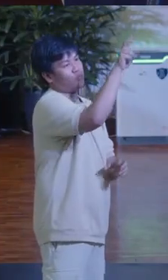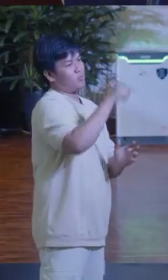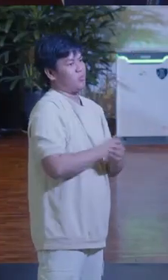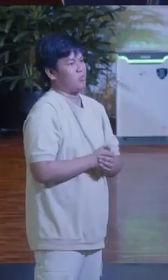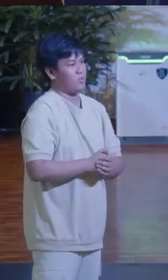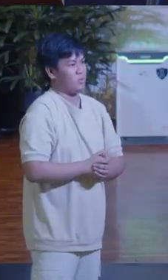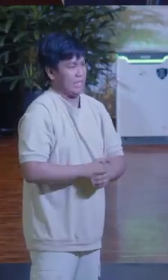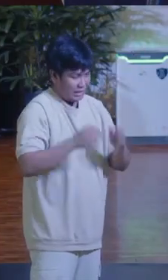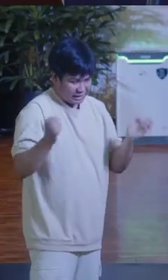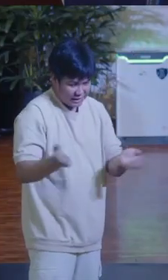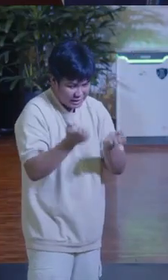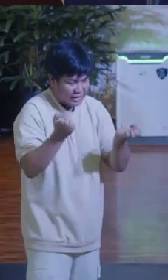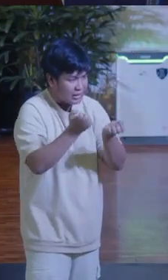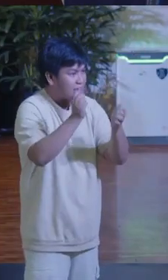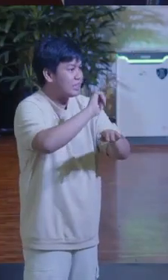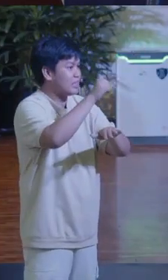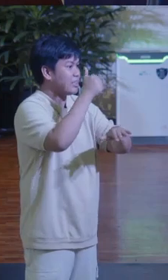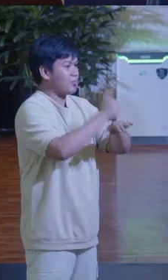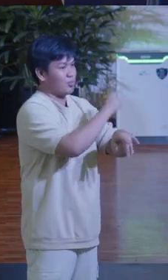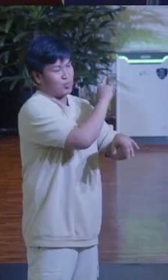upang i-encourage sila.